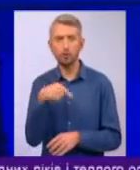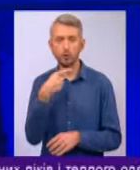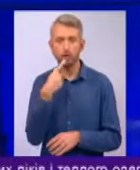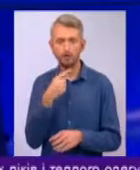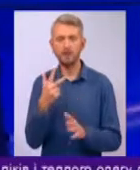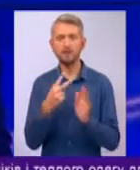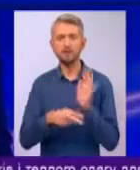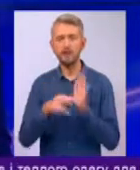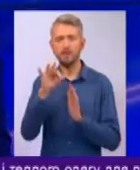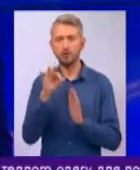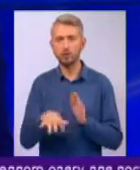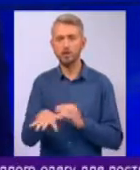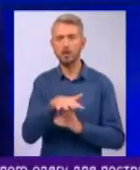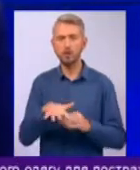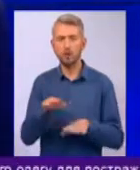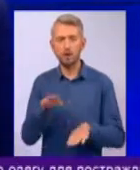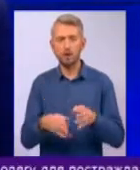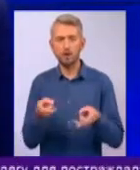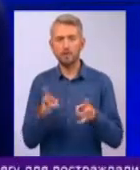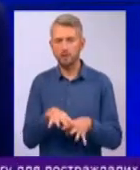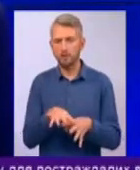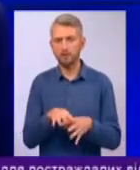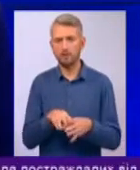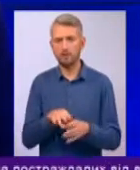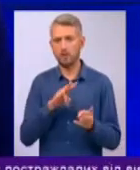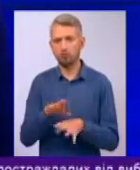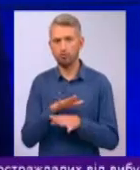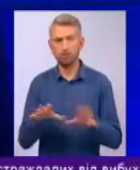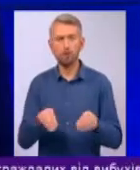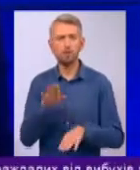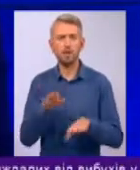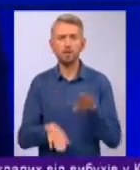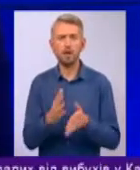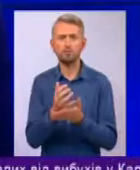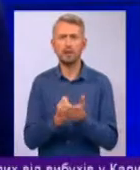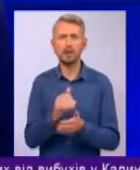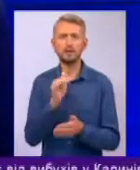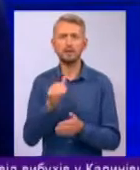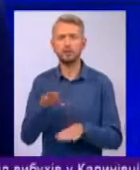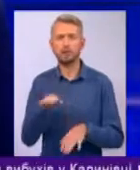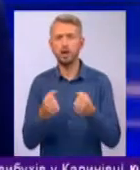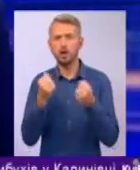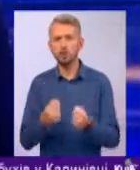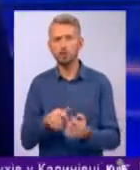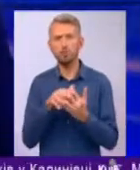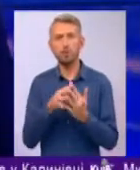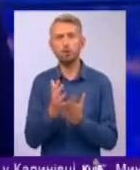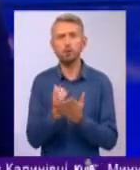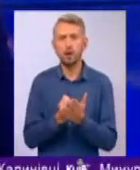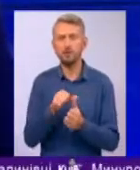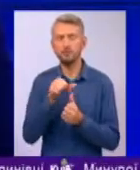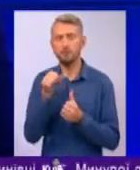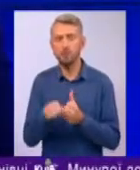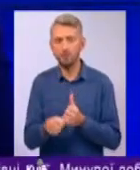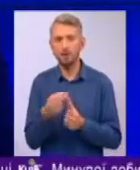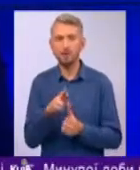70% території арсеналу залишається неушкодженою. Загалом на складах у Калинівці зберігалися тисячі тонн боєприпасів. Зокрема, боєкомплекти